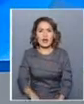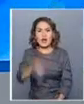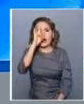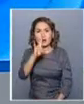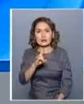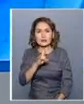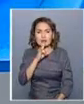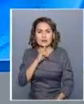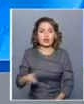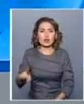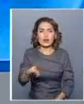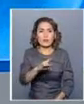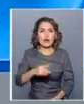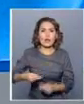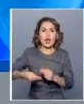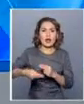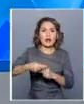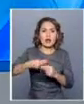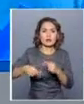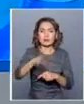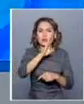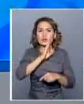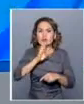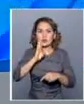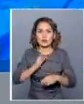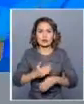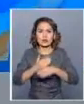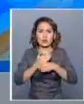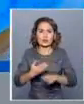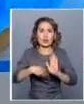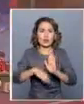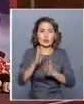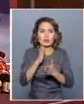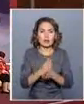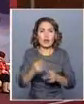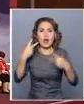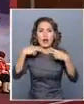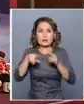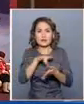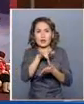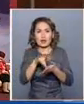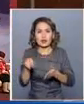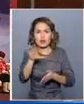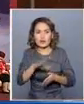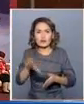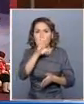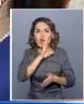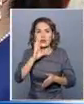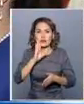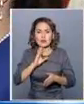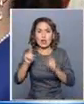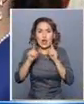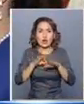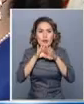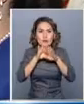Қазақстанда кәсіпкер әйелдерге қолдау көп, өзге елдерде ондай жоқ. Астанада өтіп жатқан 3-ші Еуразиялық әйелдер форумында бөтен елдің